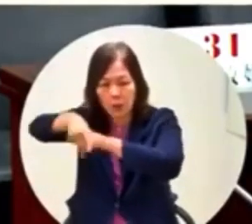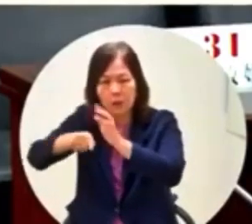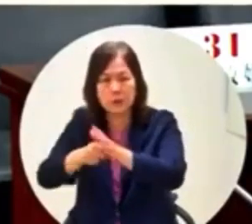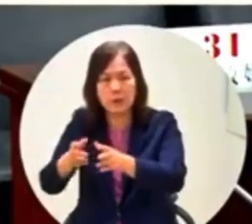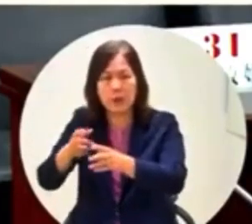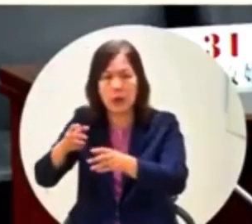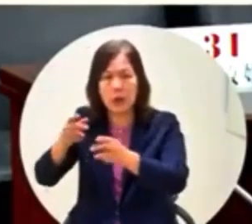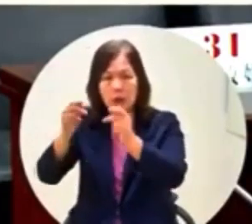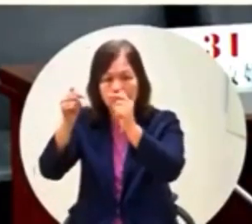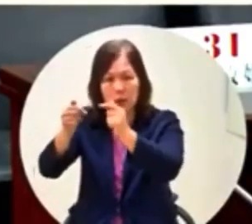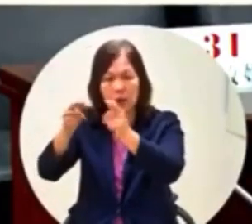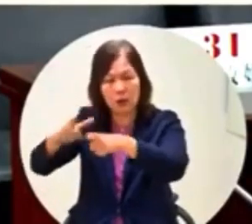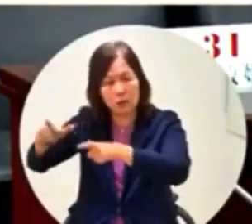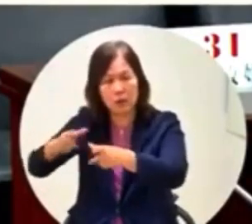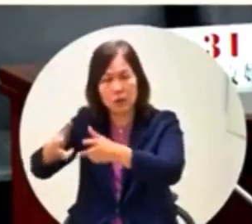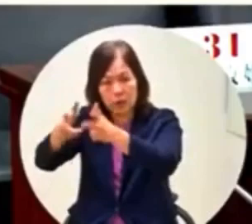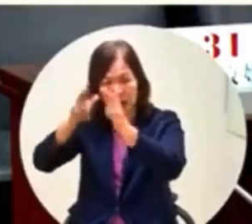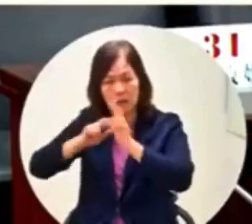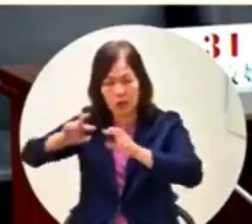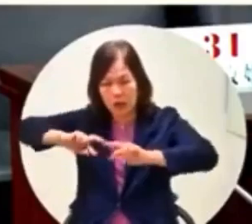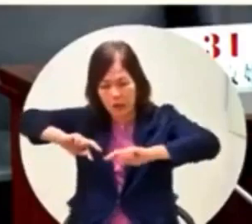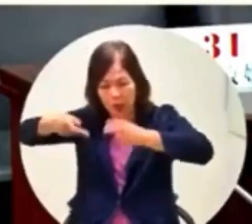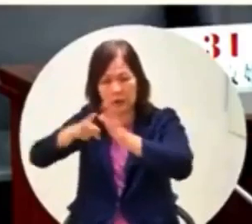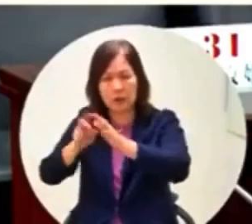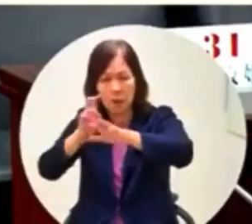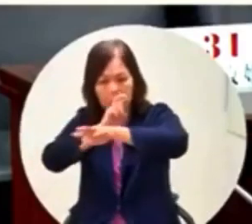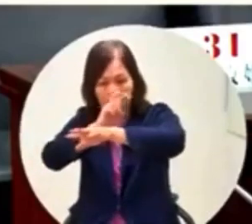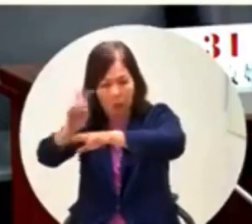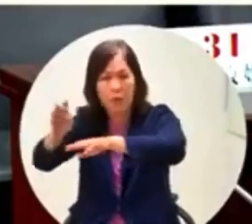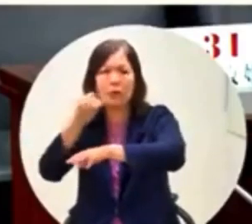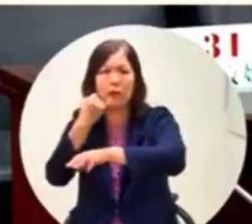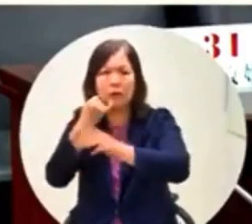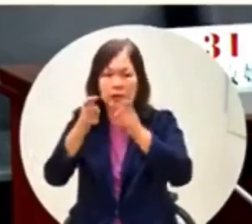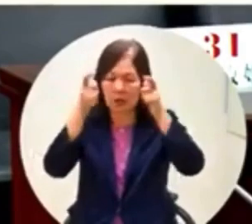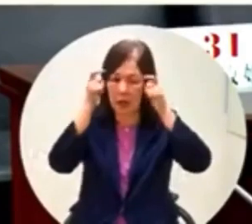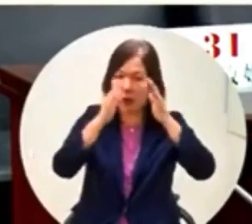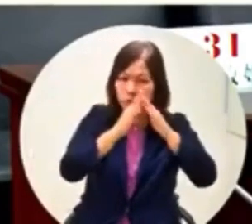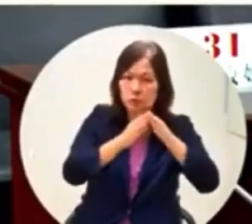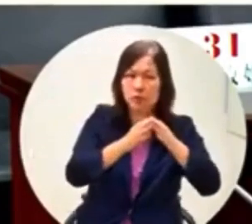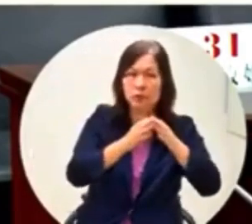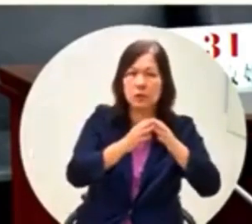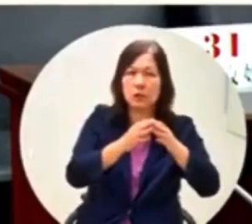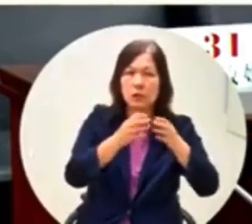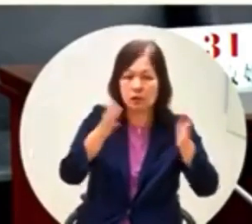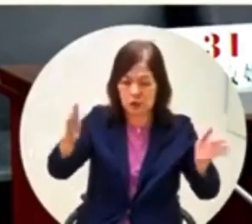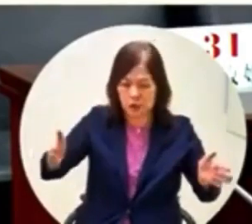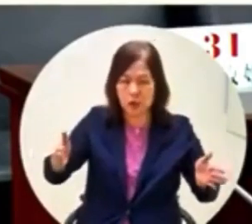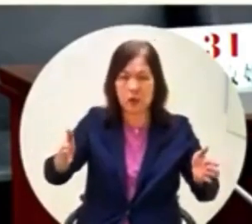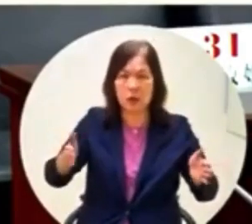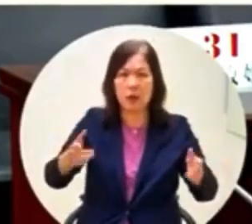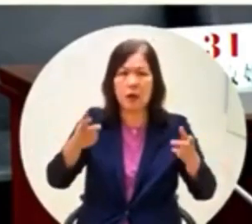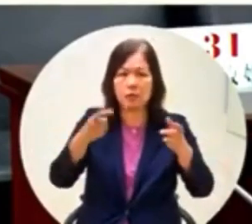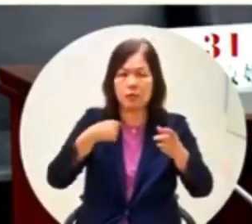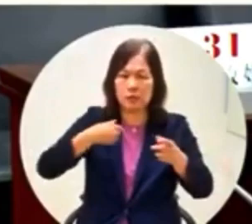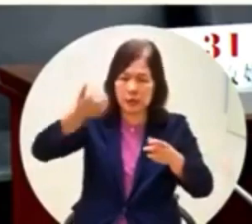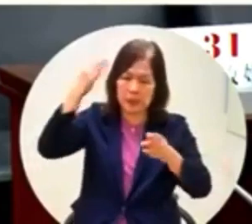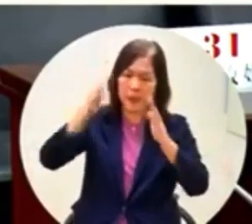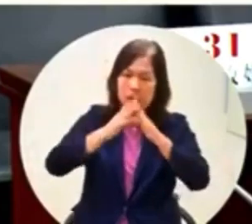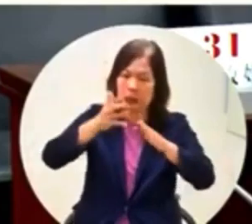去再来改高架轻轨，可是我们高雄市这一段就是全部当初市长以